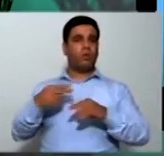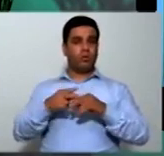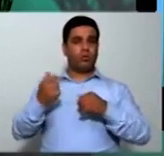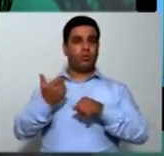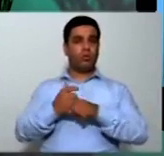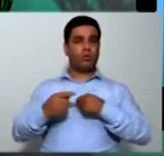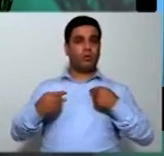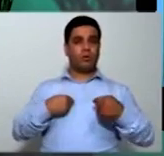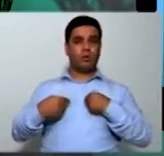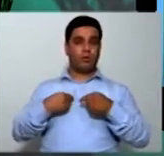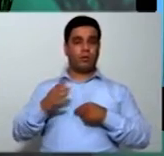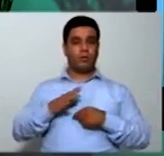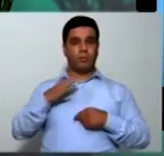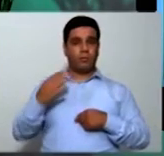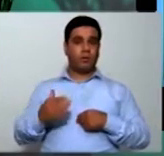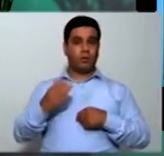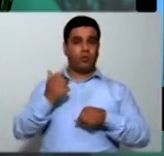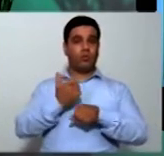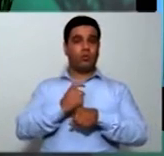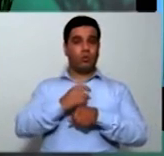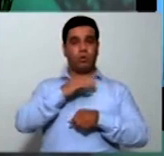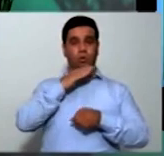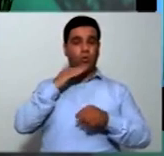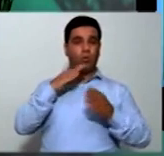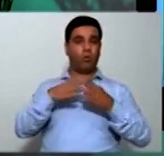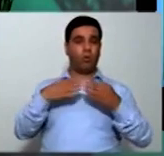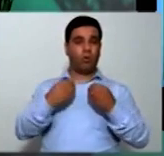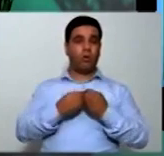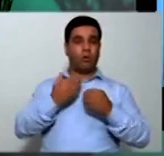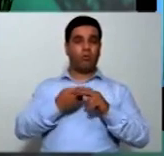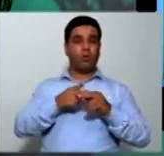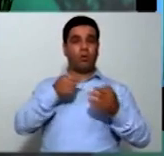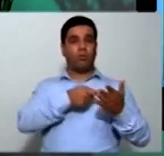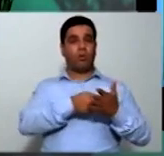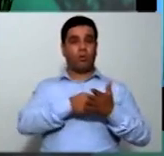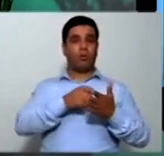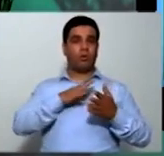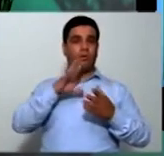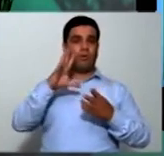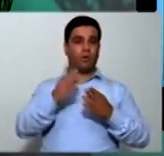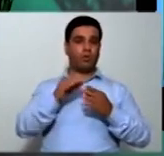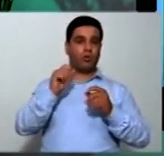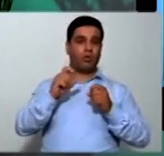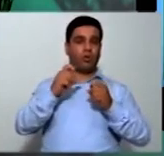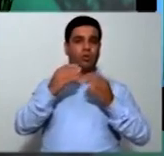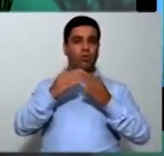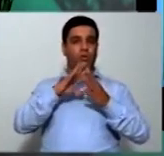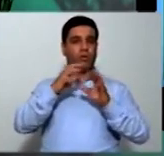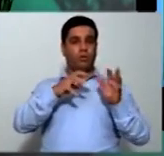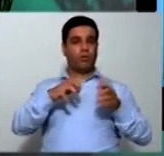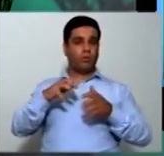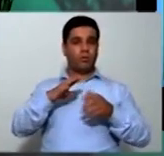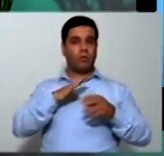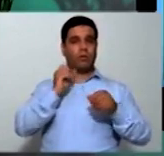ayovsiz tarzda amalga oshirildi. Juda ko'pgina oilalar ularni boqib turgan mol-mulklaridan mahrum bo'lindi,